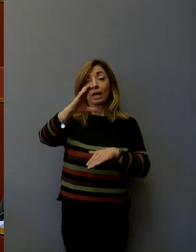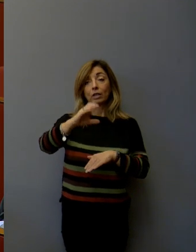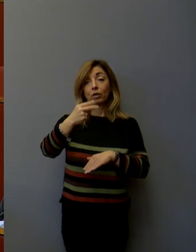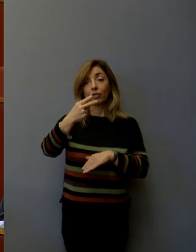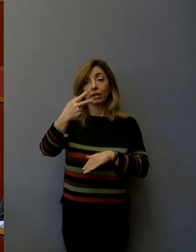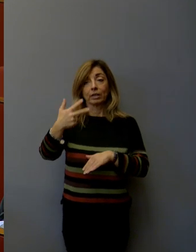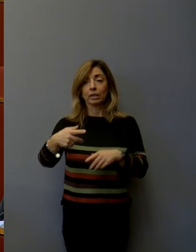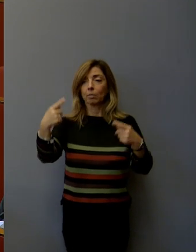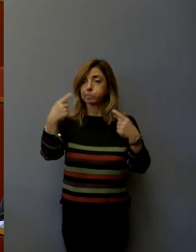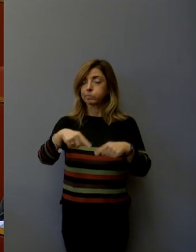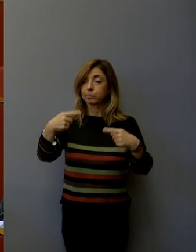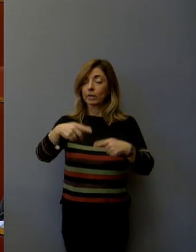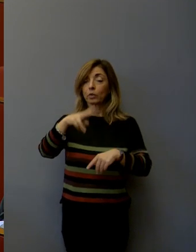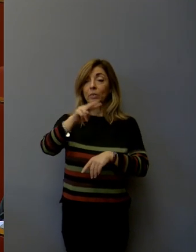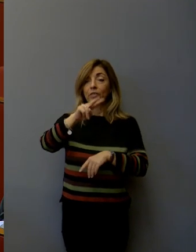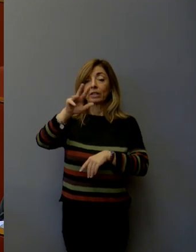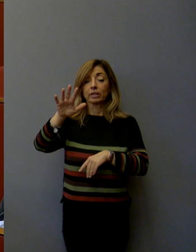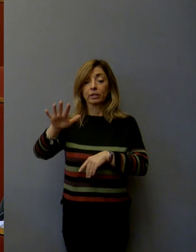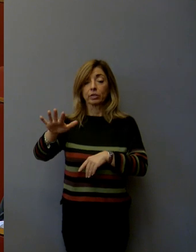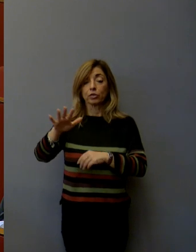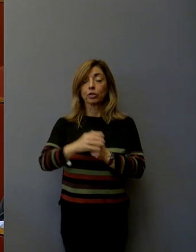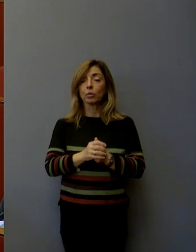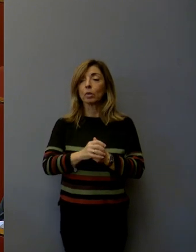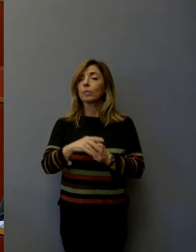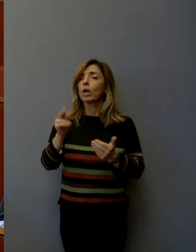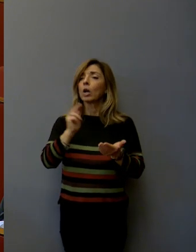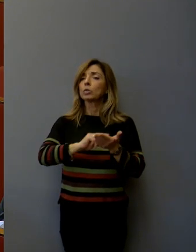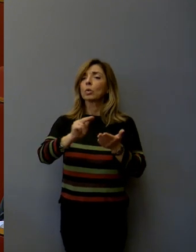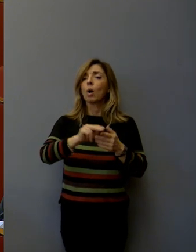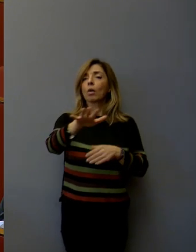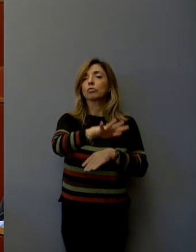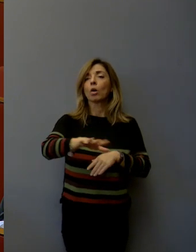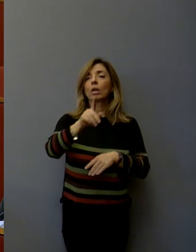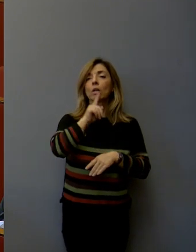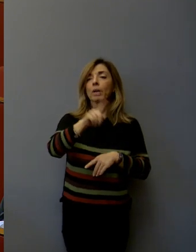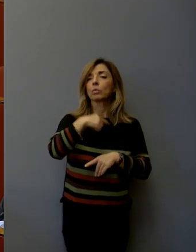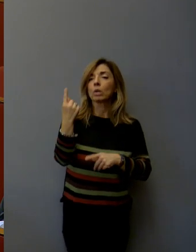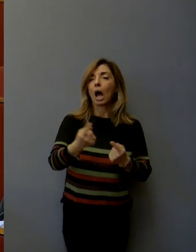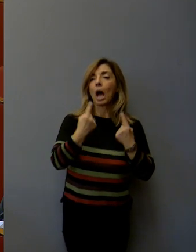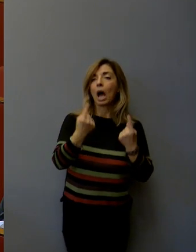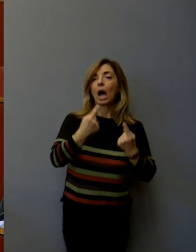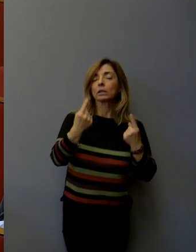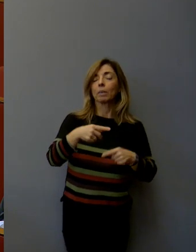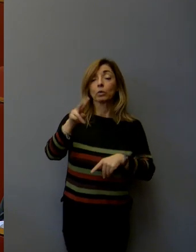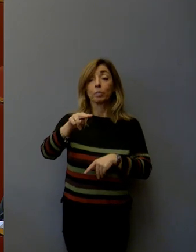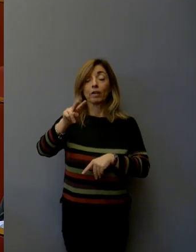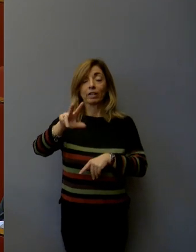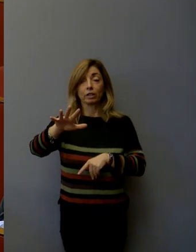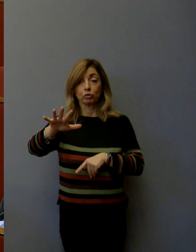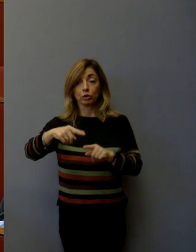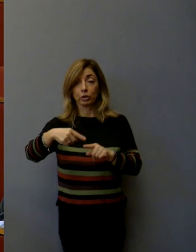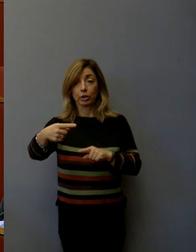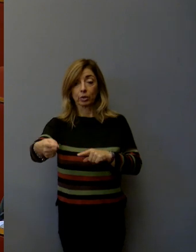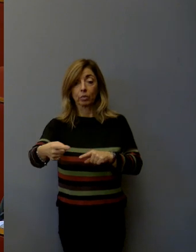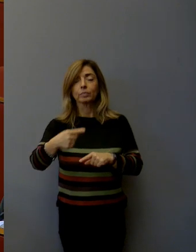2025 le scuole a Sampierdarena sbattano tutti il 2025 mi si dice che l'adeguamento alle norme di sicurezza